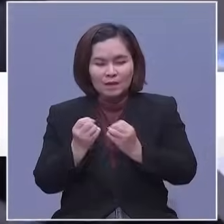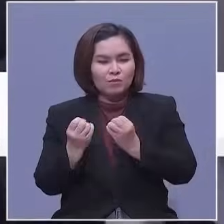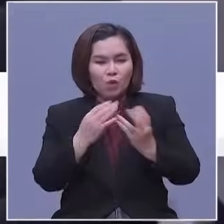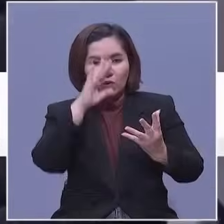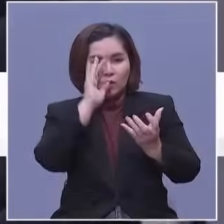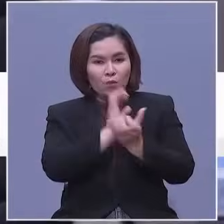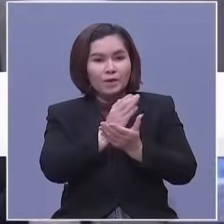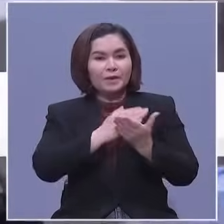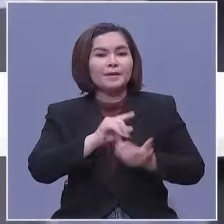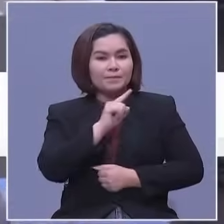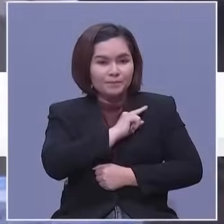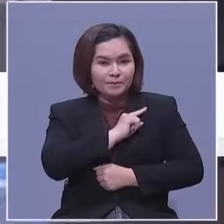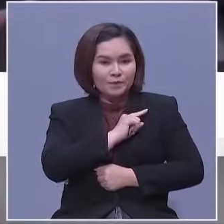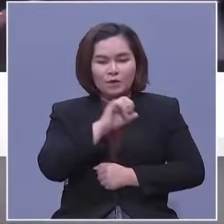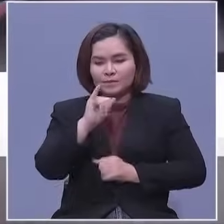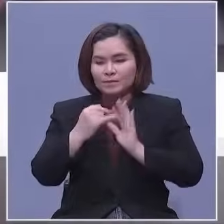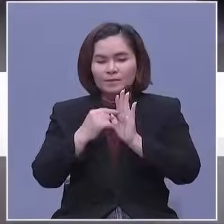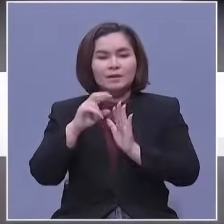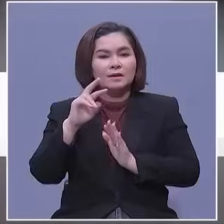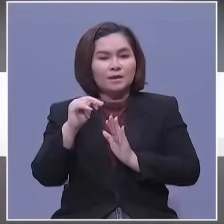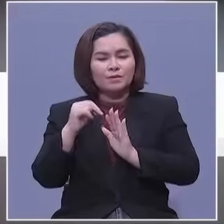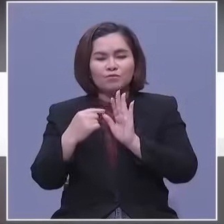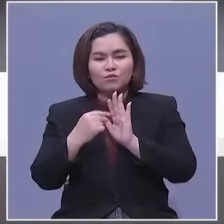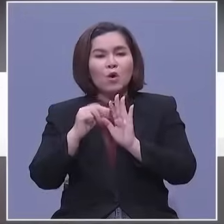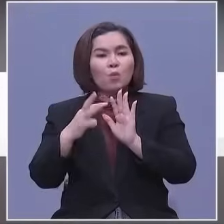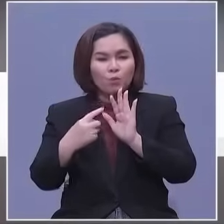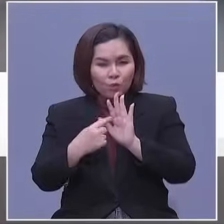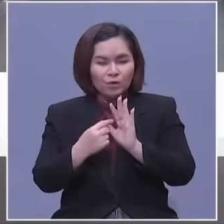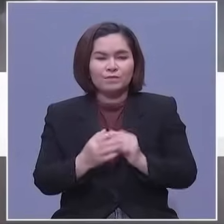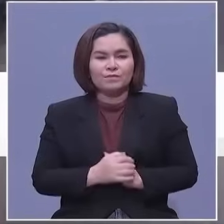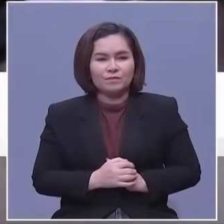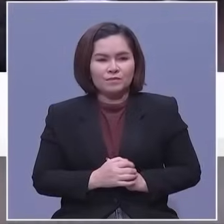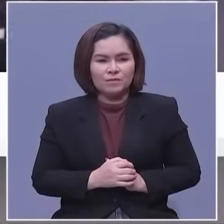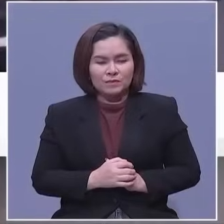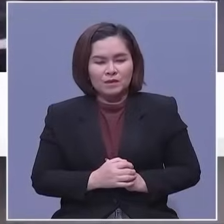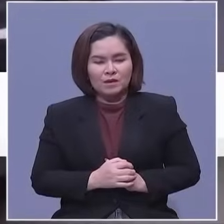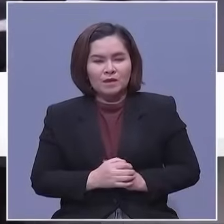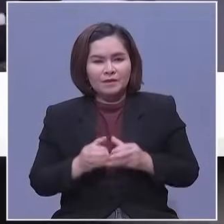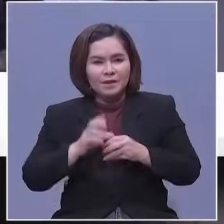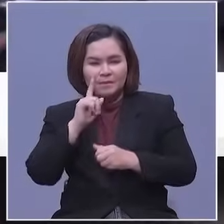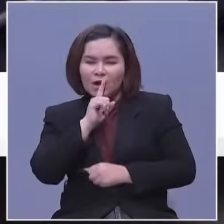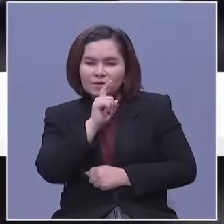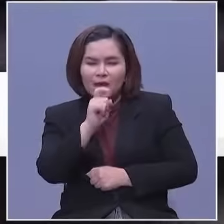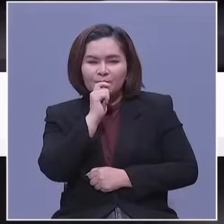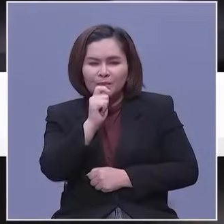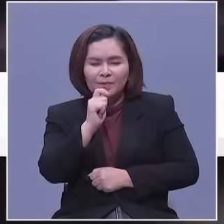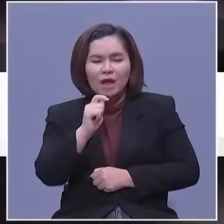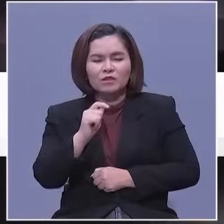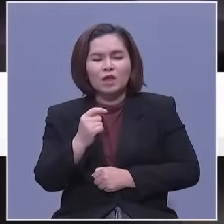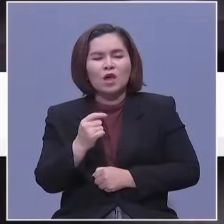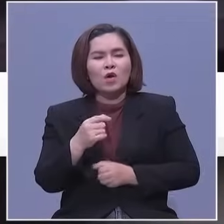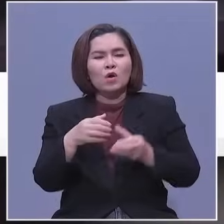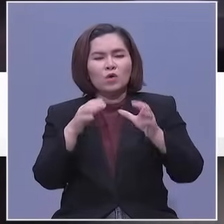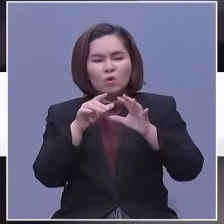านสอบสวนสน.ยานนาวานะคะโดยที่ผู้ต้องหาเองก็ไม่ได้ตอบข้อสักถามของสื่อมวลชนอะไรเลยนะคะ